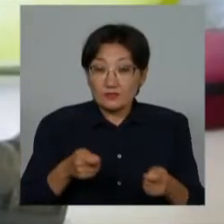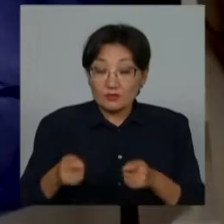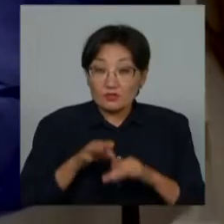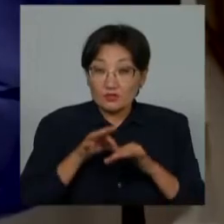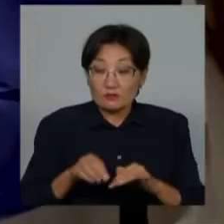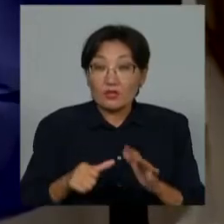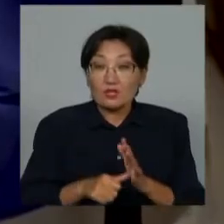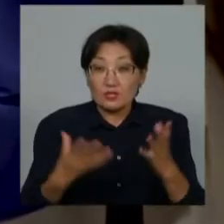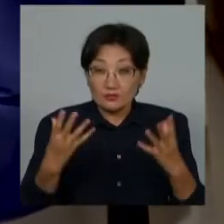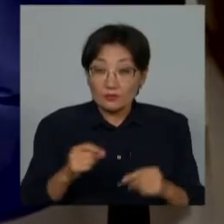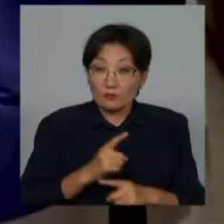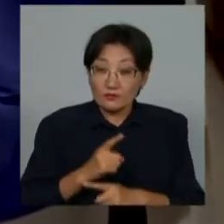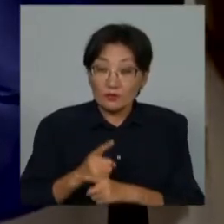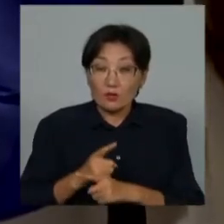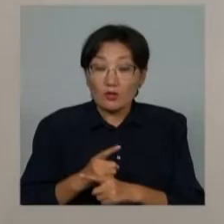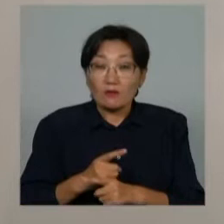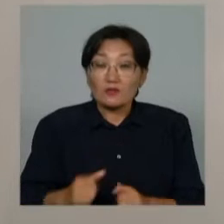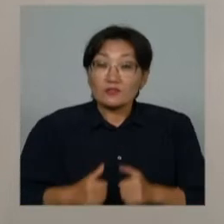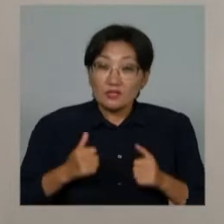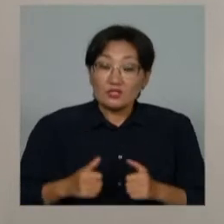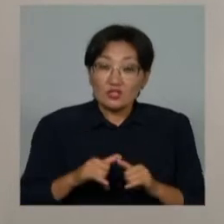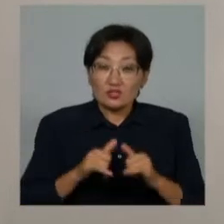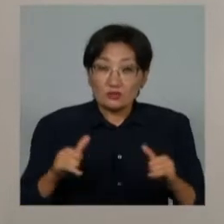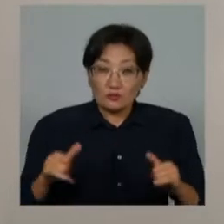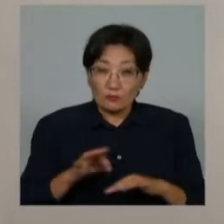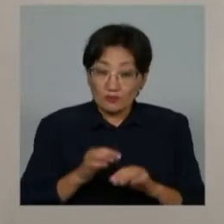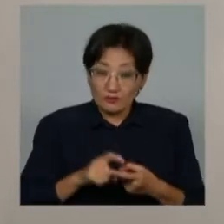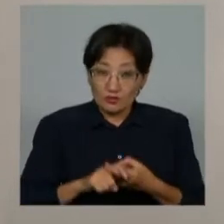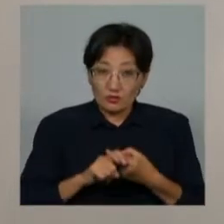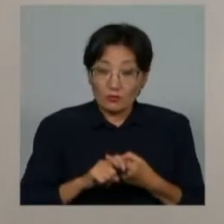ввели 6-дневный локдаун из-за стремительного распространения